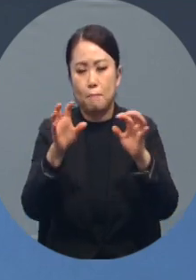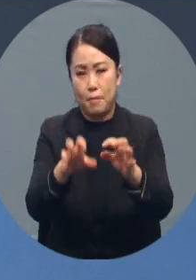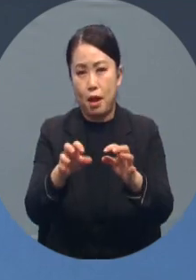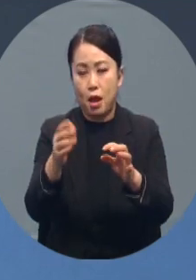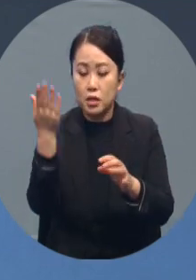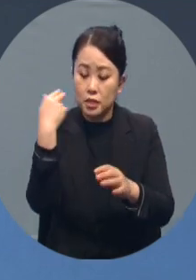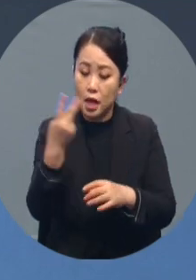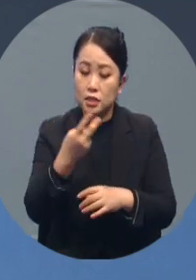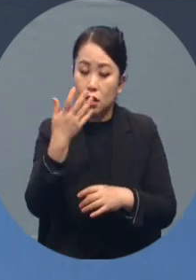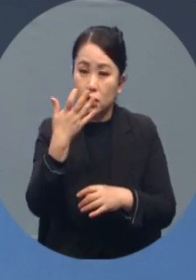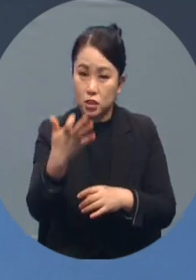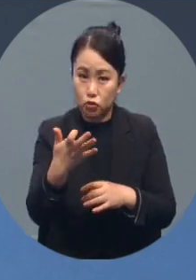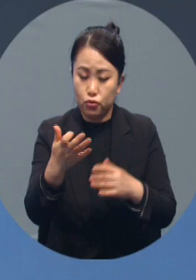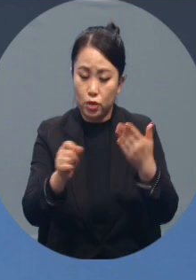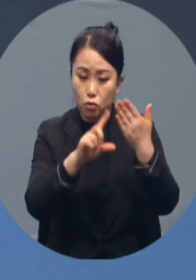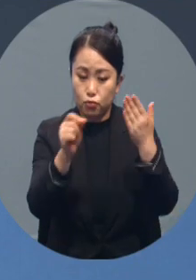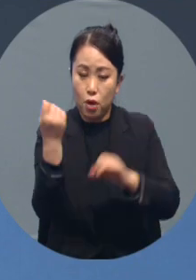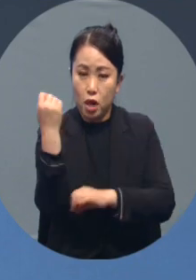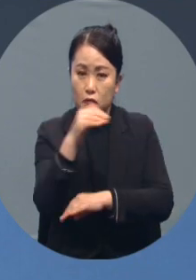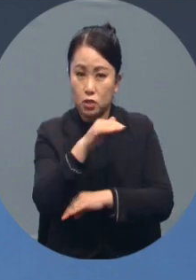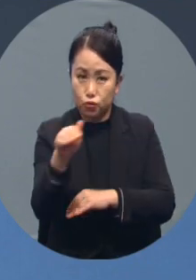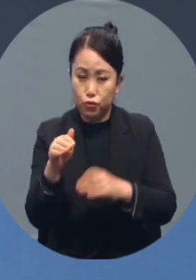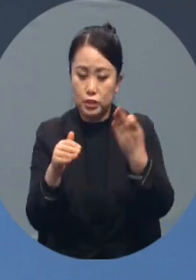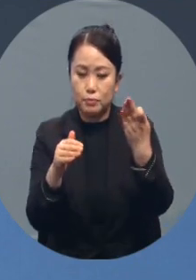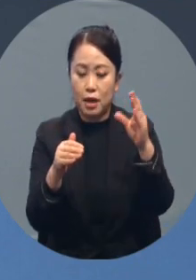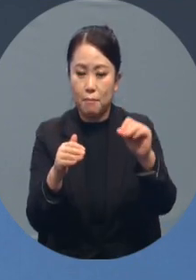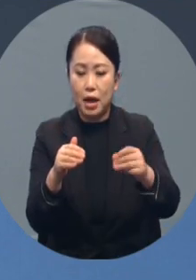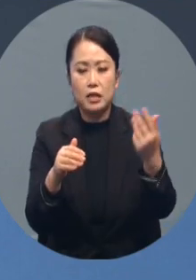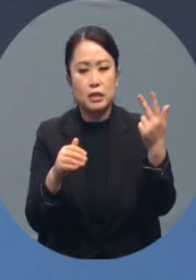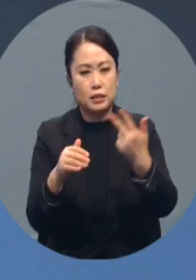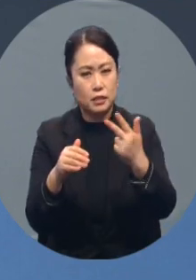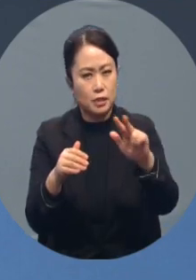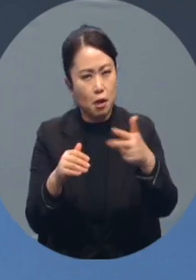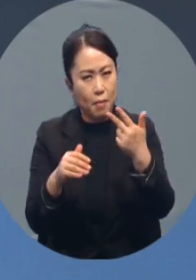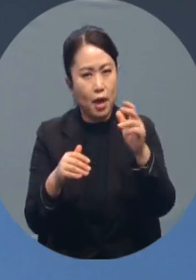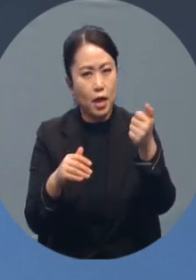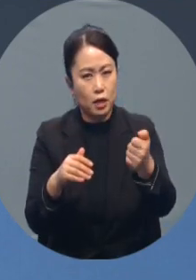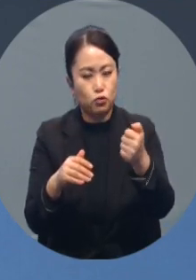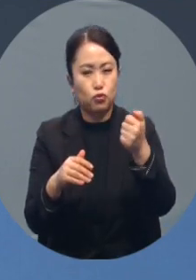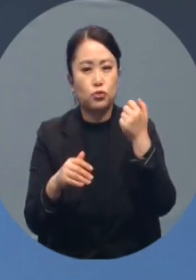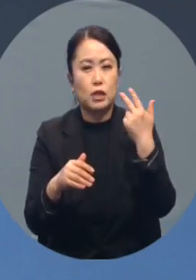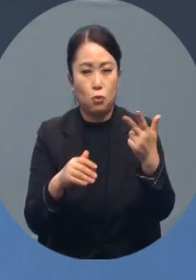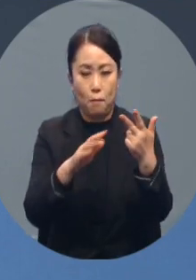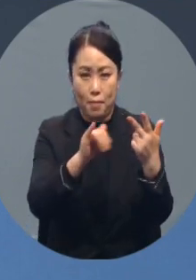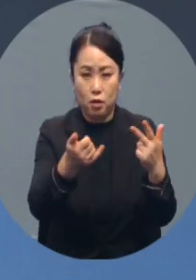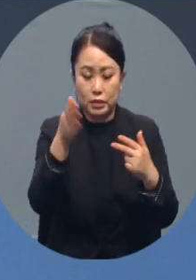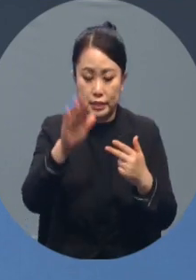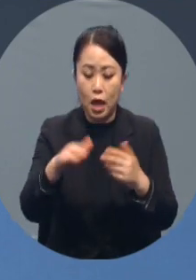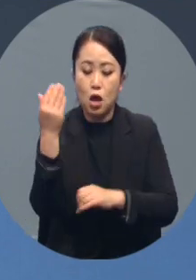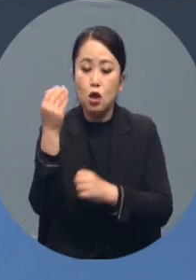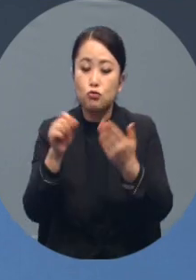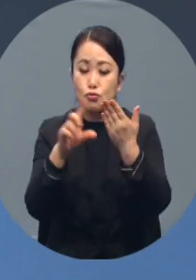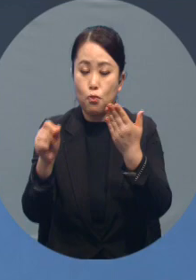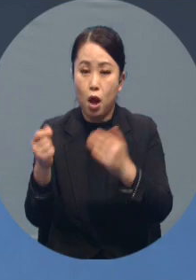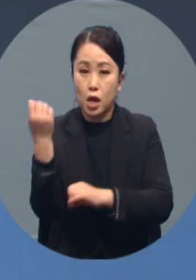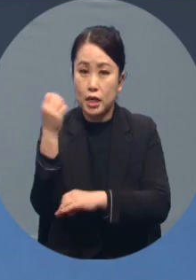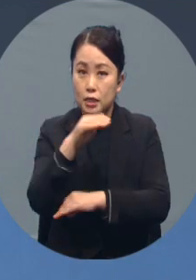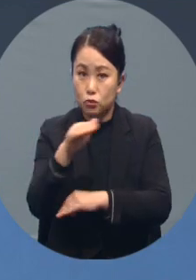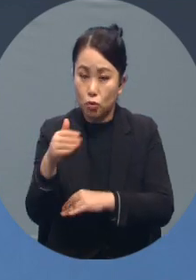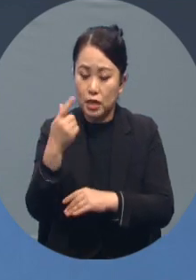지난 2019년 9월 기준 14만 760명이었지만 올해 9월 기준으로는 관객 수가